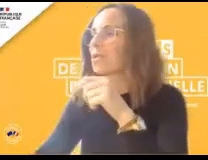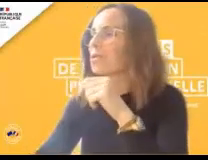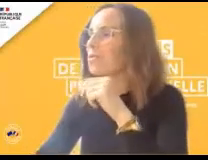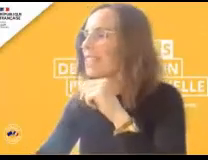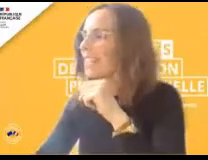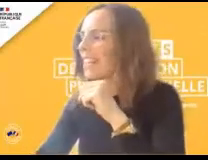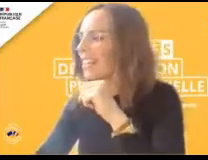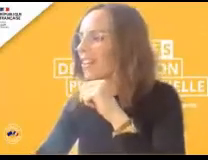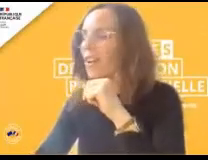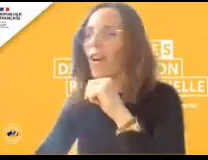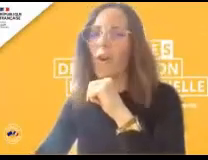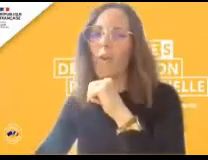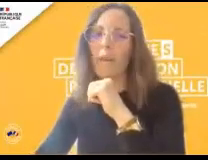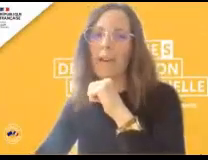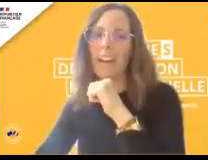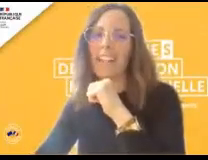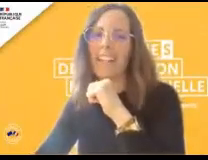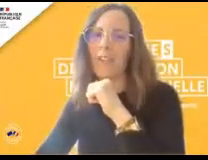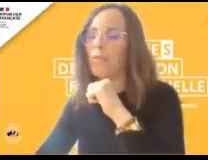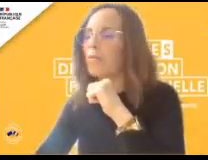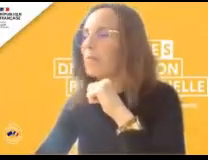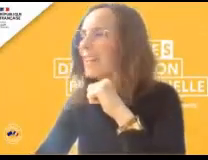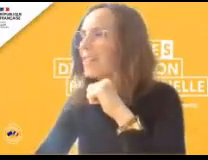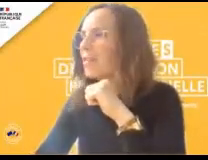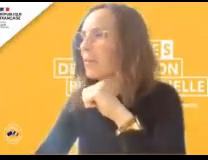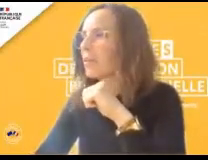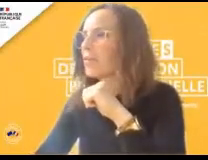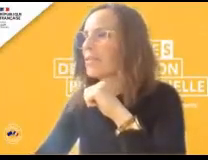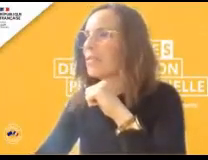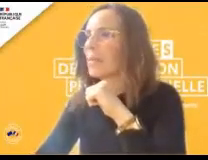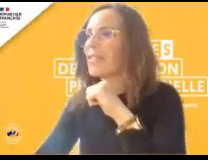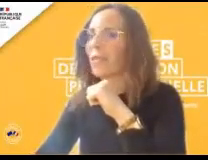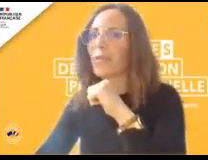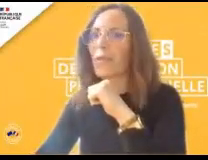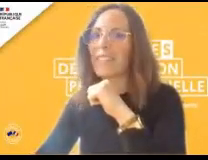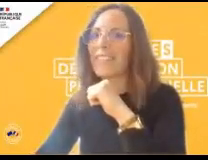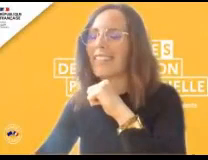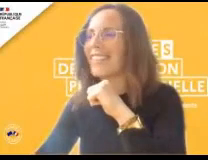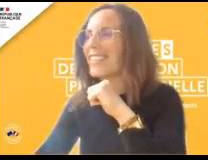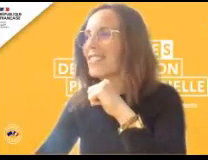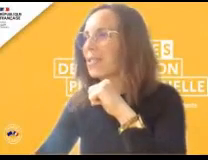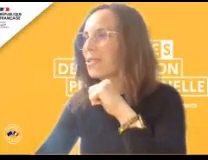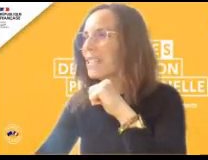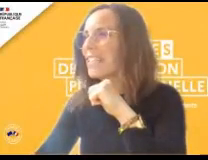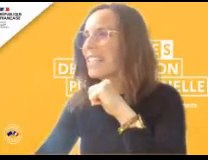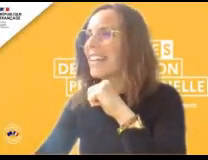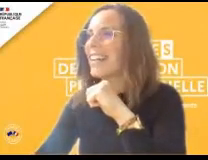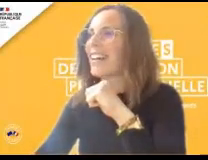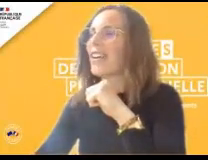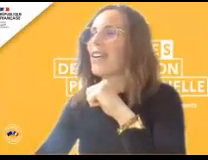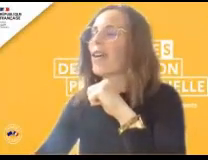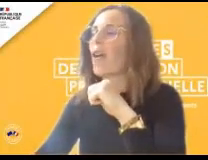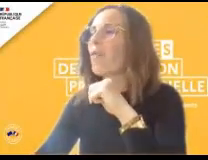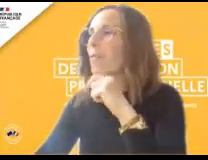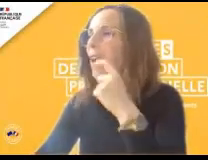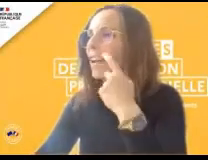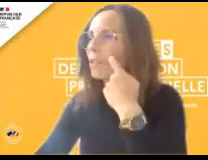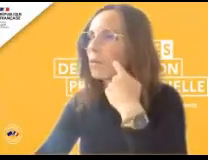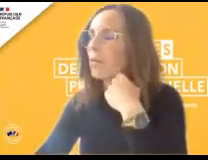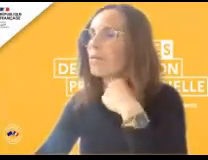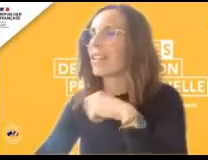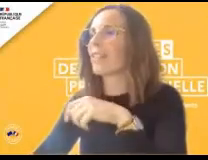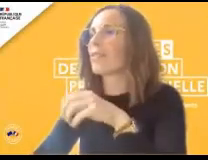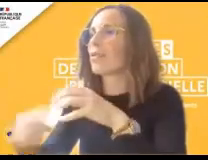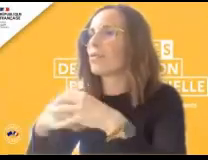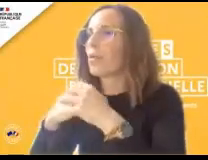jour aujourd'hui et on va parler plus particulièrement de ce qui se passe en Occitanie aujourd'hui. On va parler